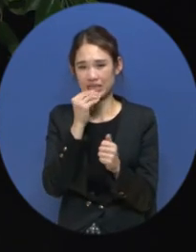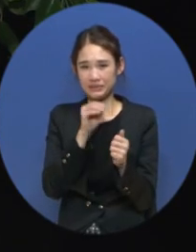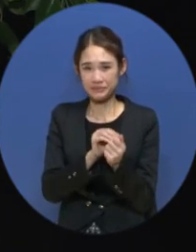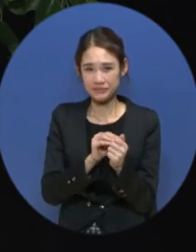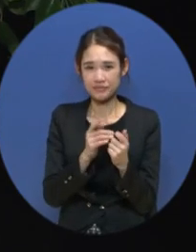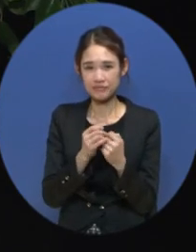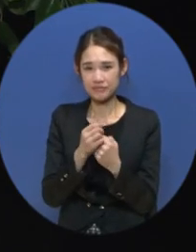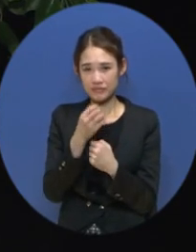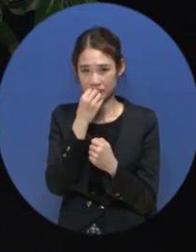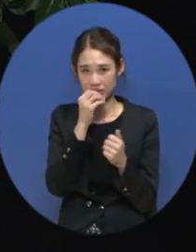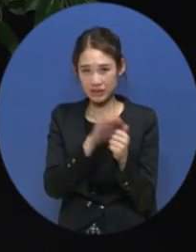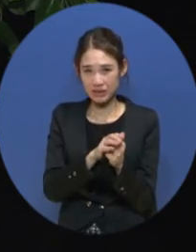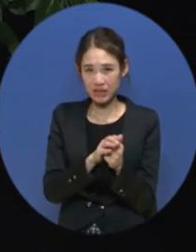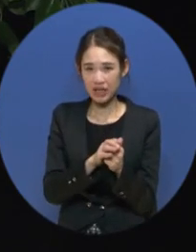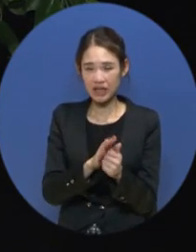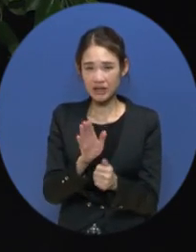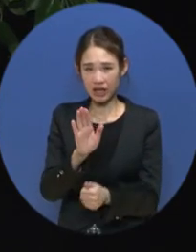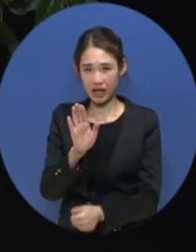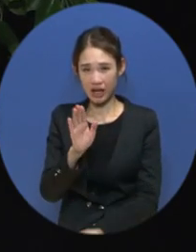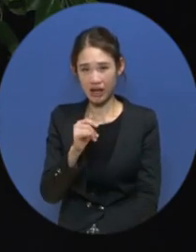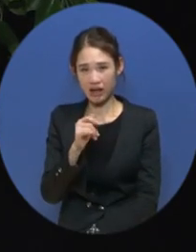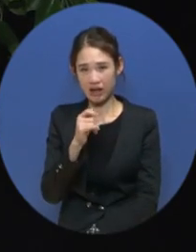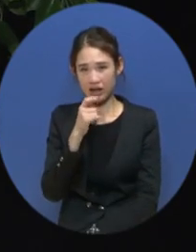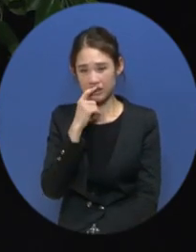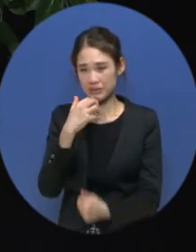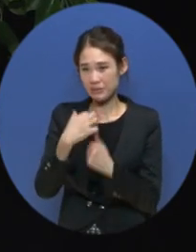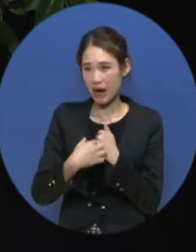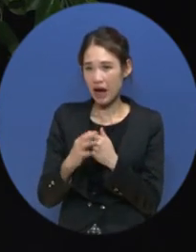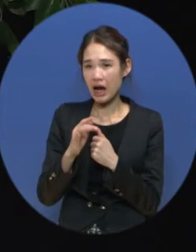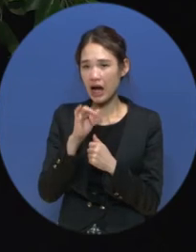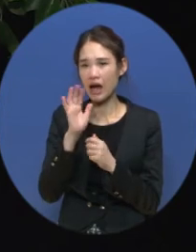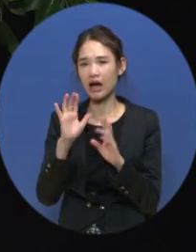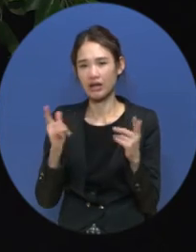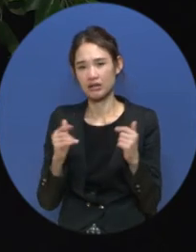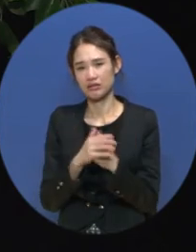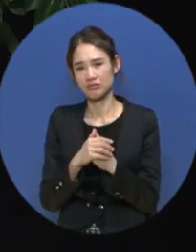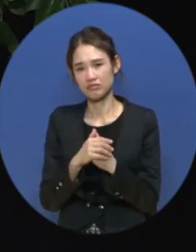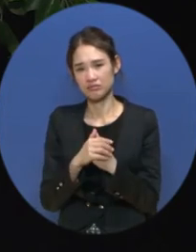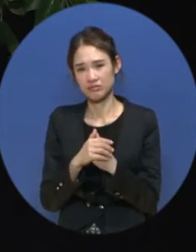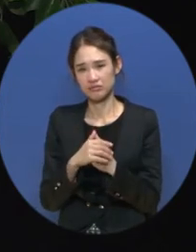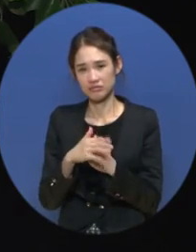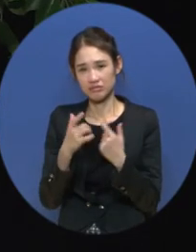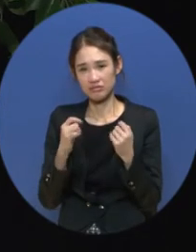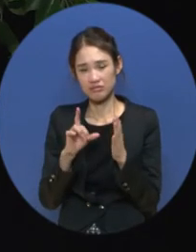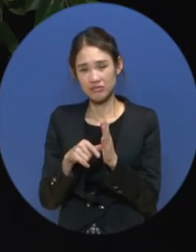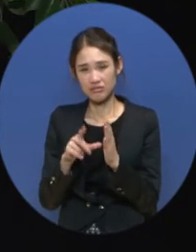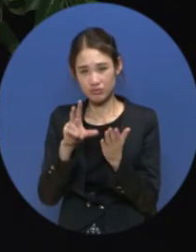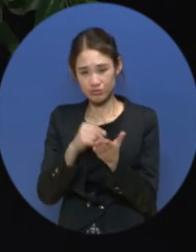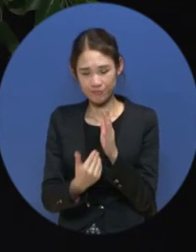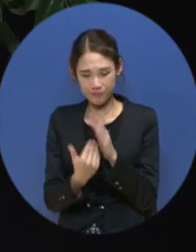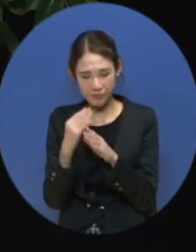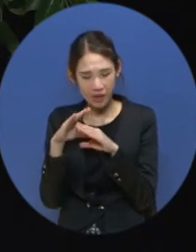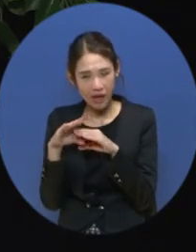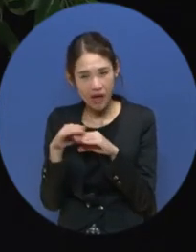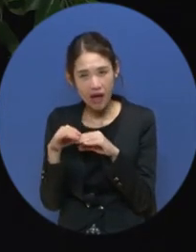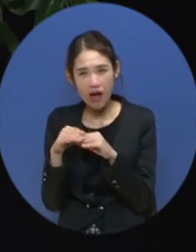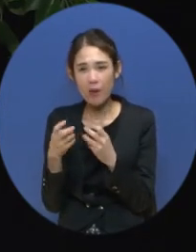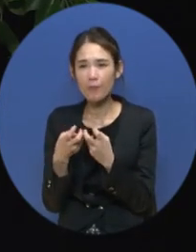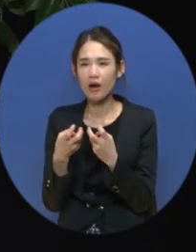깨문다 해서 할퀸 아이가 잘못된 건 절대 아니거든요. 우리가 전문가가 보면은 예. 근데 그랬을 때 그 문제를 처리하는